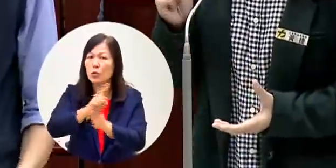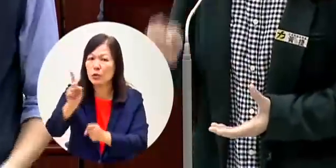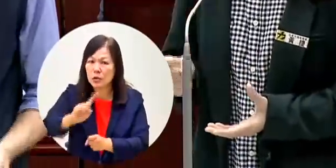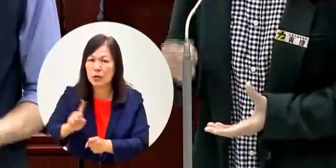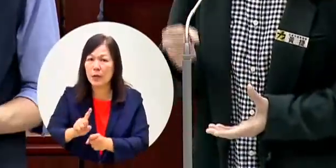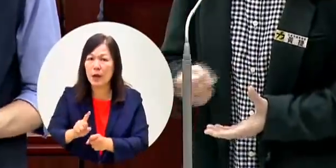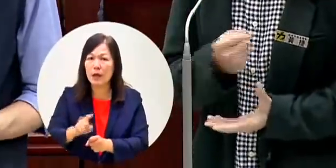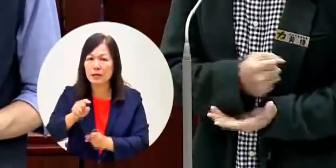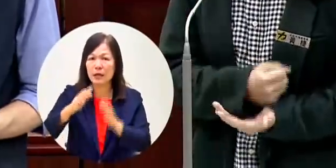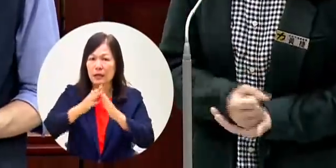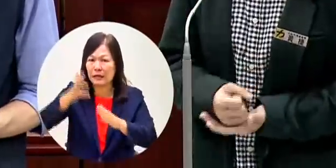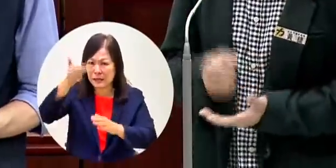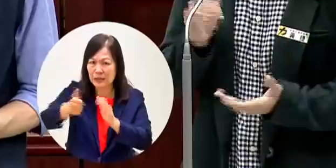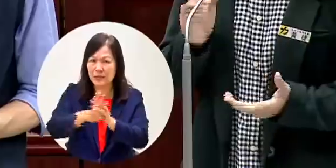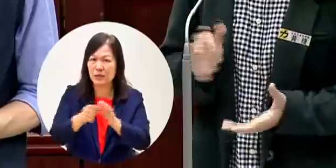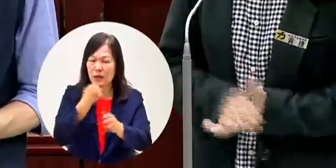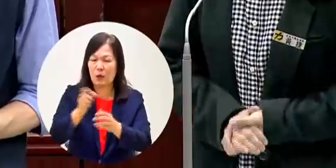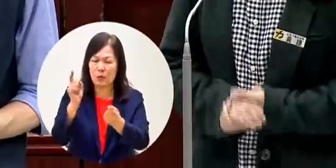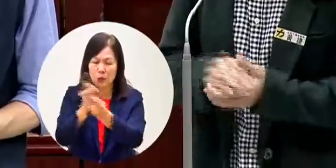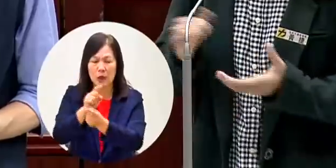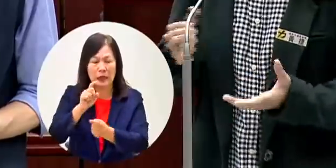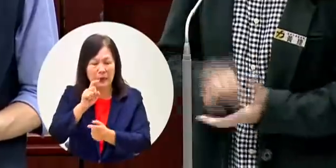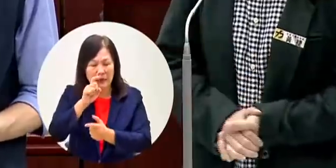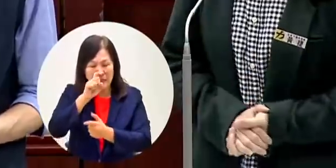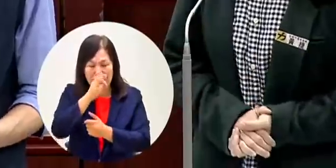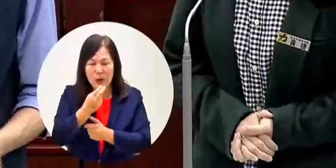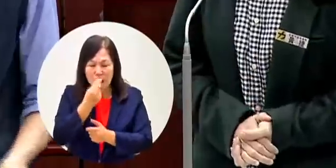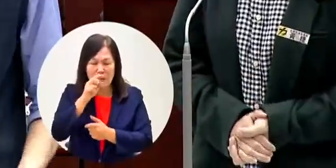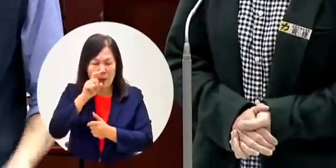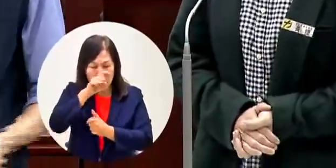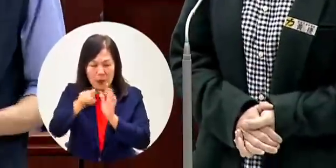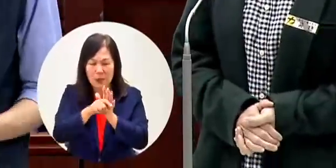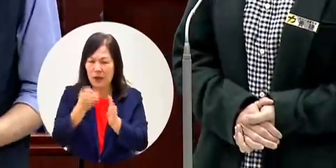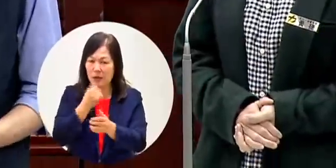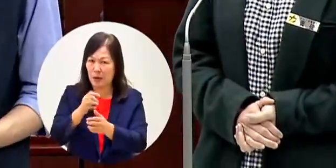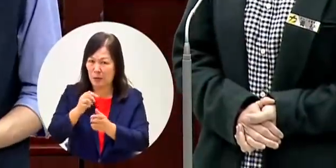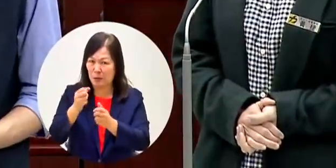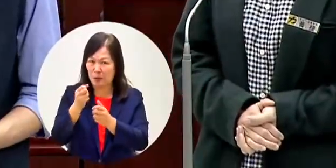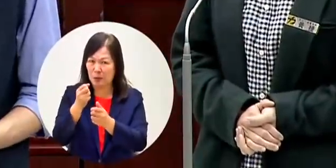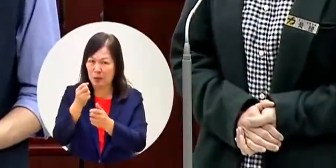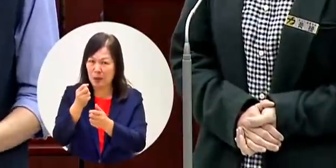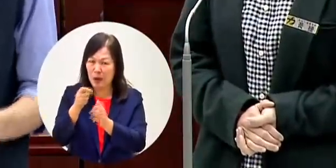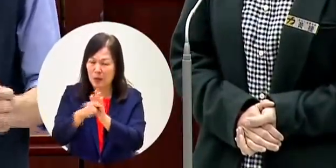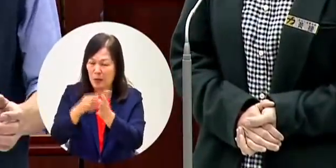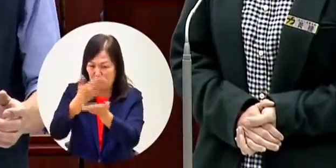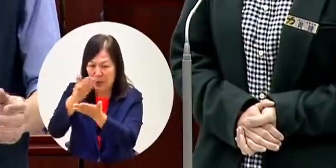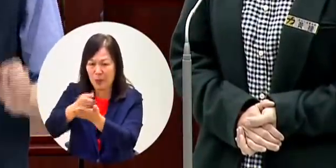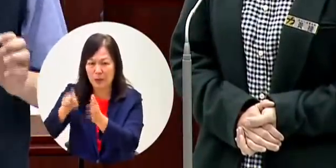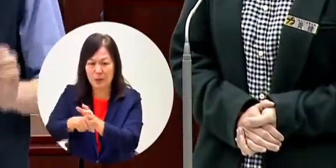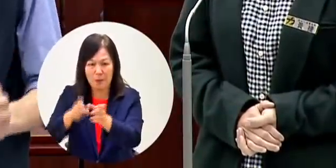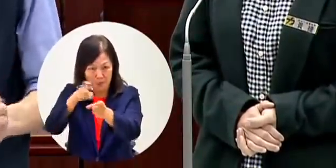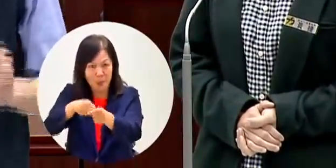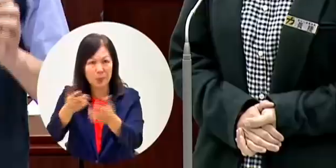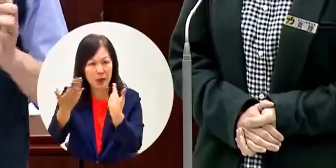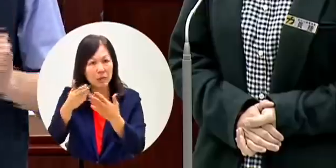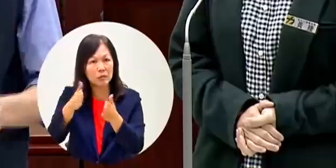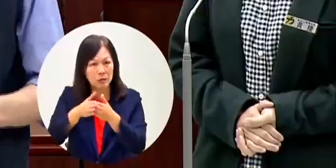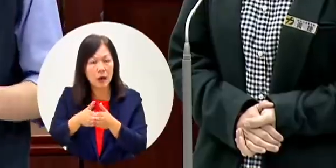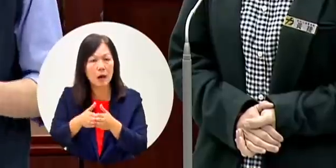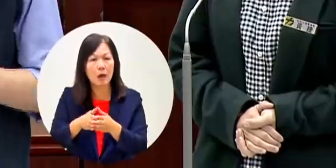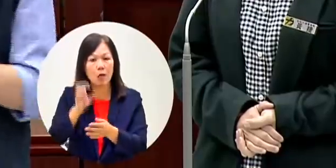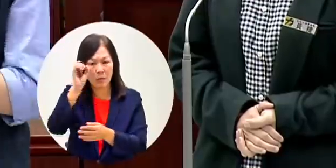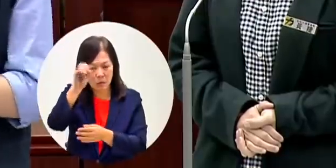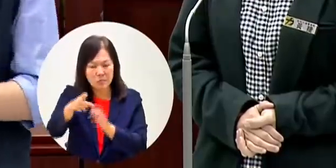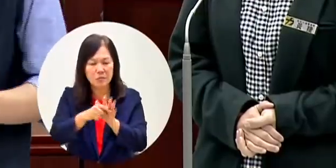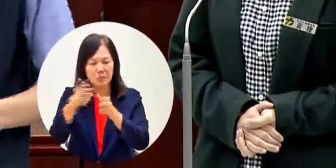污使出重拳的一个具体的目标。 我可以跟黄议员保证，空气污染绝对不会在我接